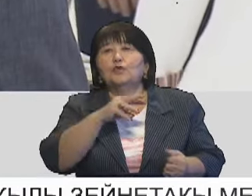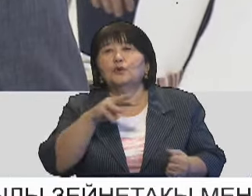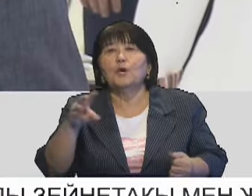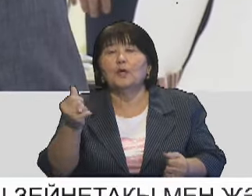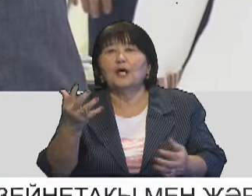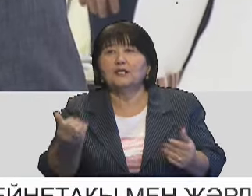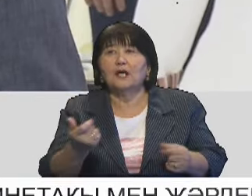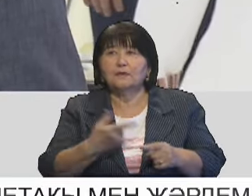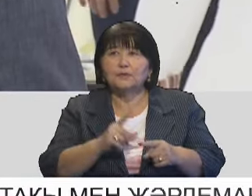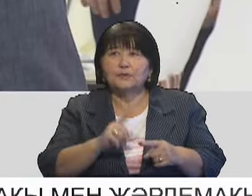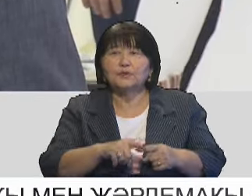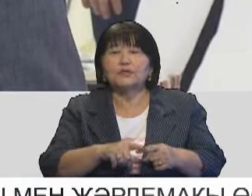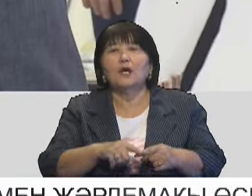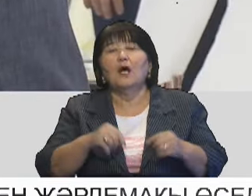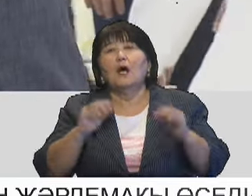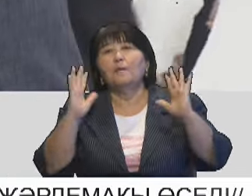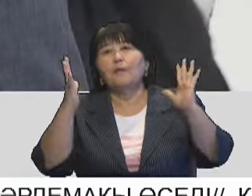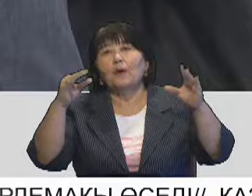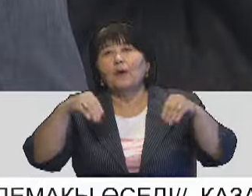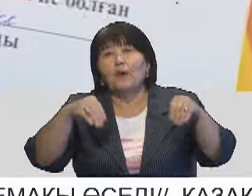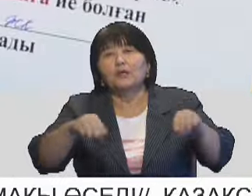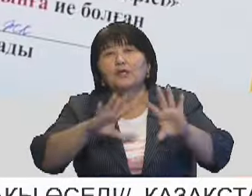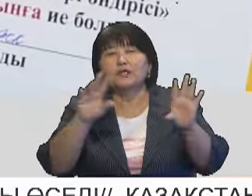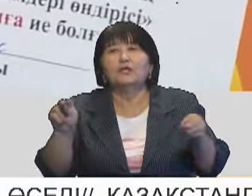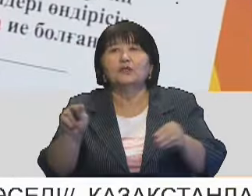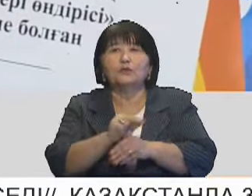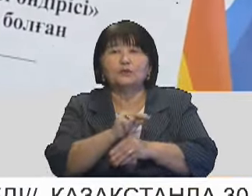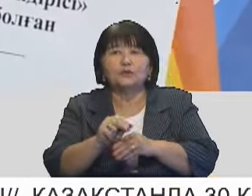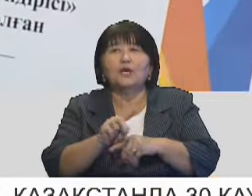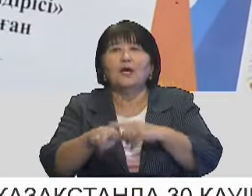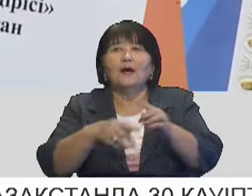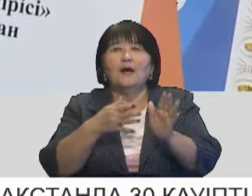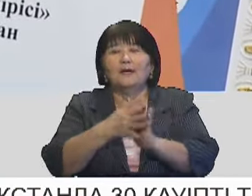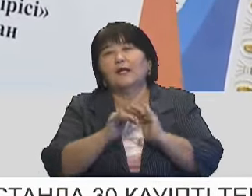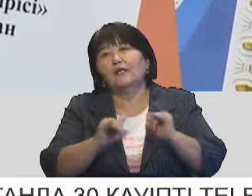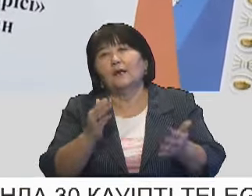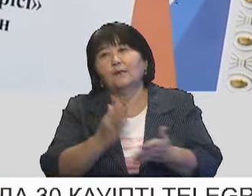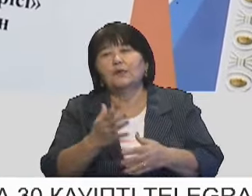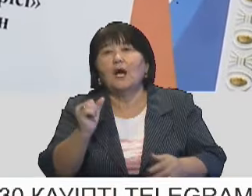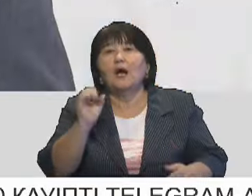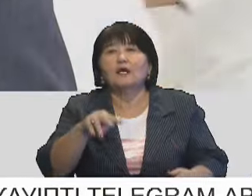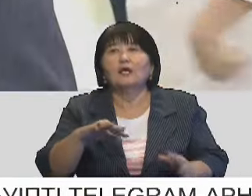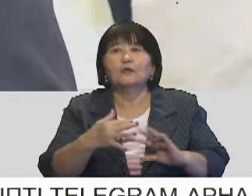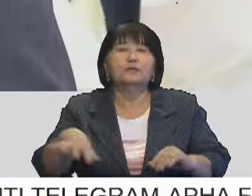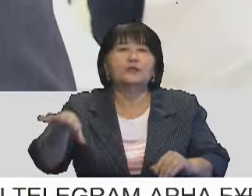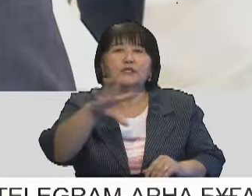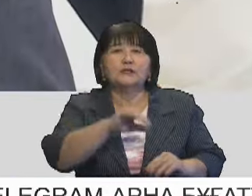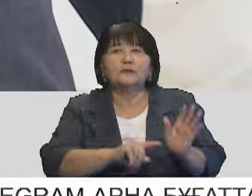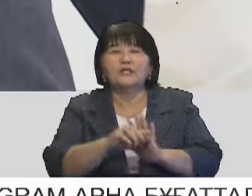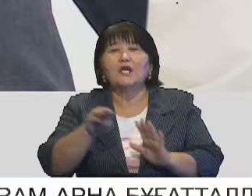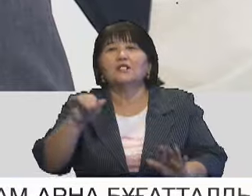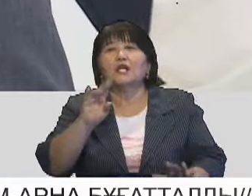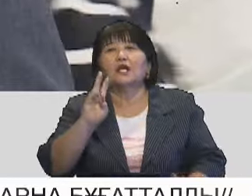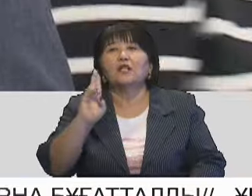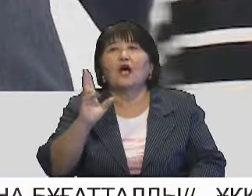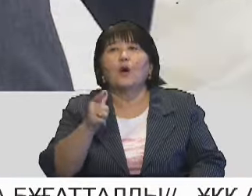осы бау бақша өнімдерін тері өңдеуді ары қарай дамытып отырмыз. Мына Арал өңірінен бастап мына Жаңақорғанға дейін